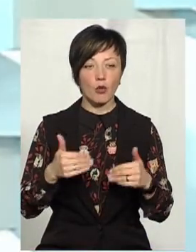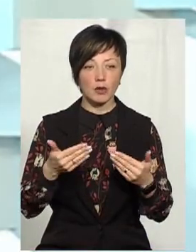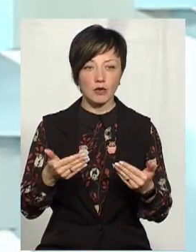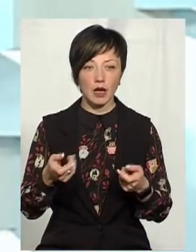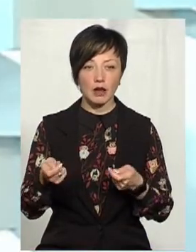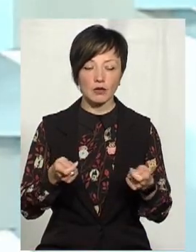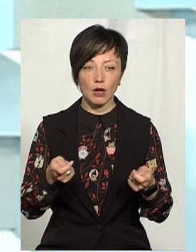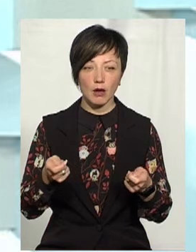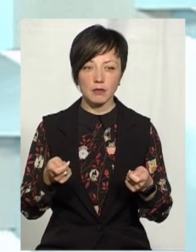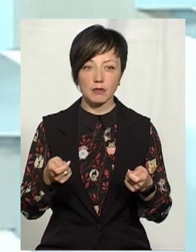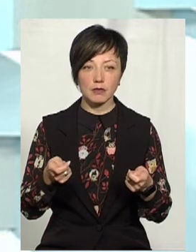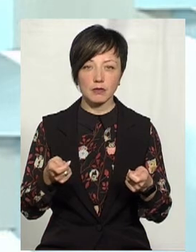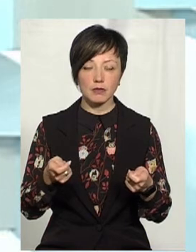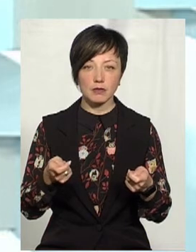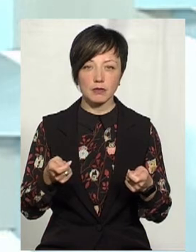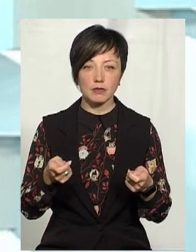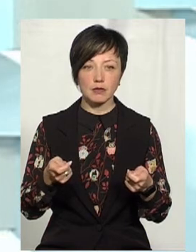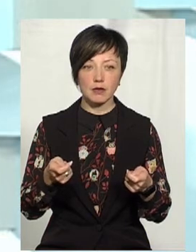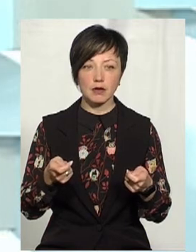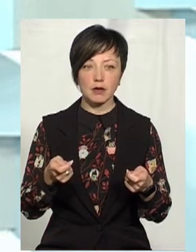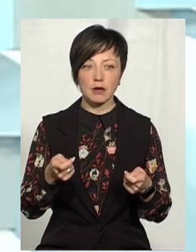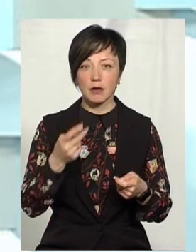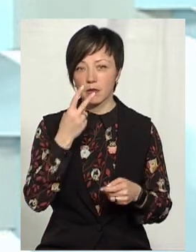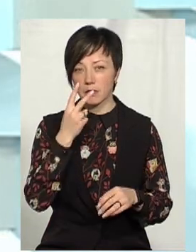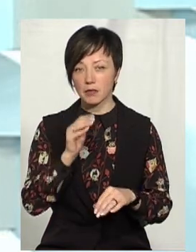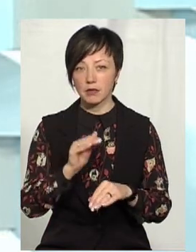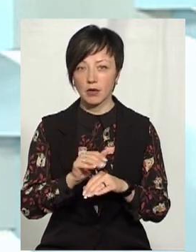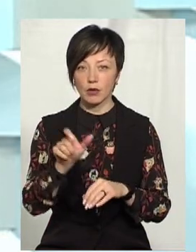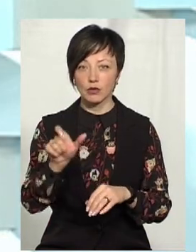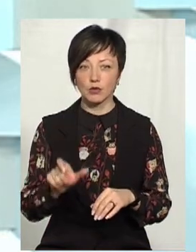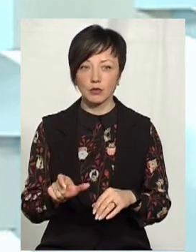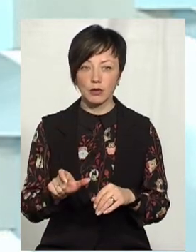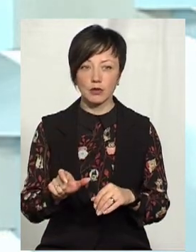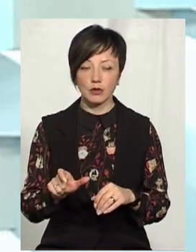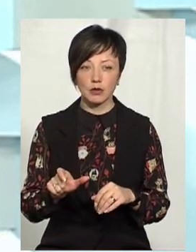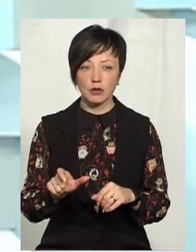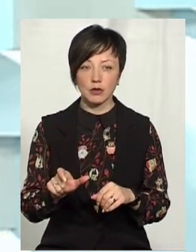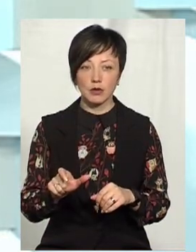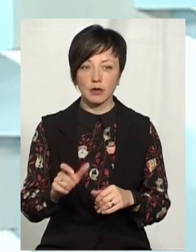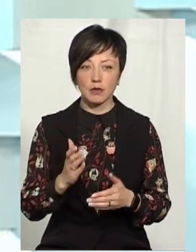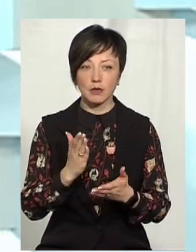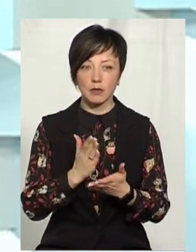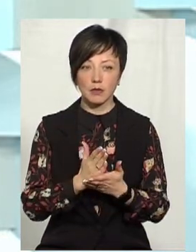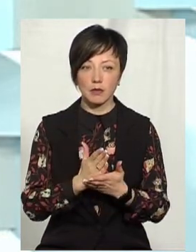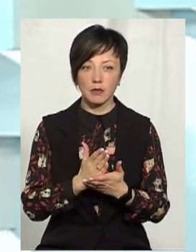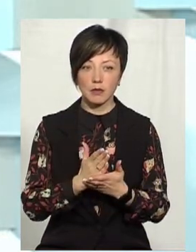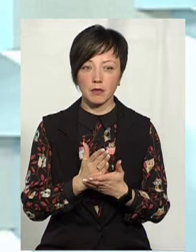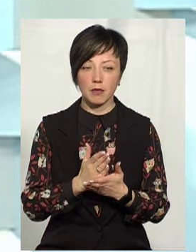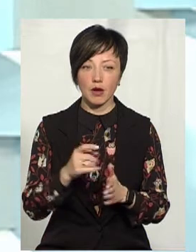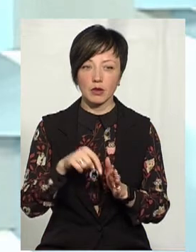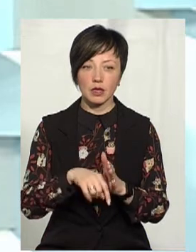рекомендувавши керівникам цих органів, якщо вони, наприклад, виявляють особу, яка з однієї сторони має певні ознаки